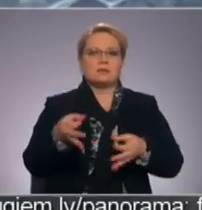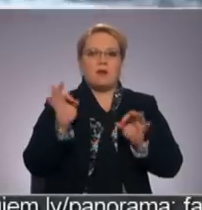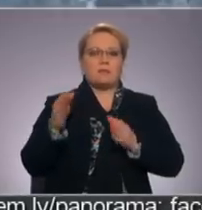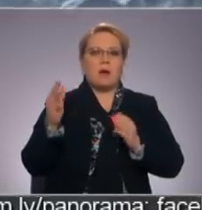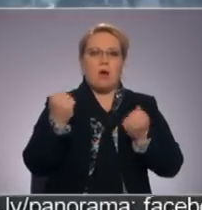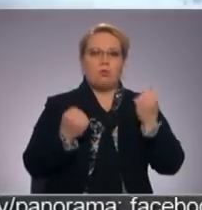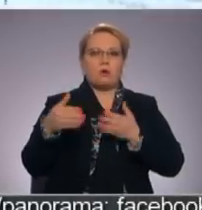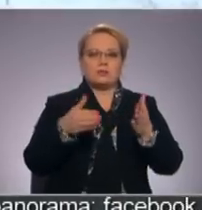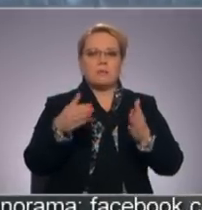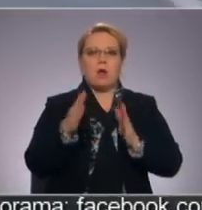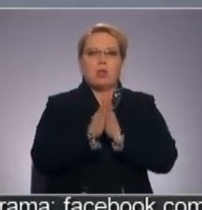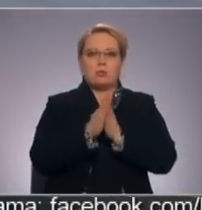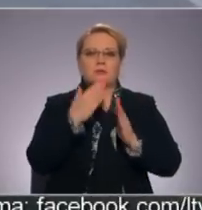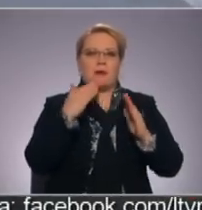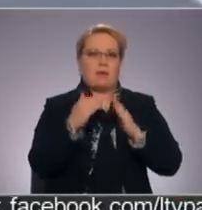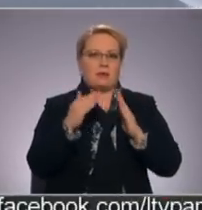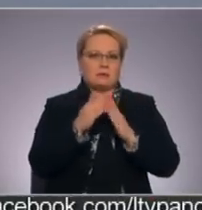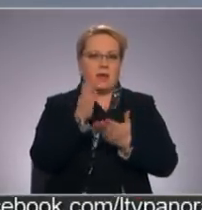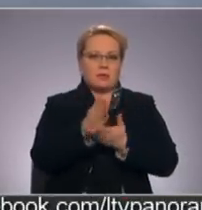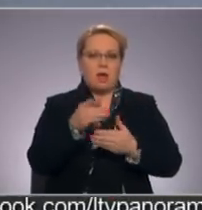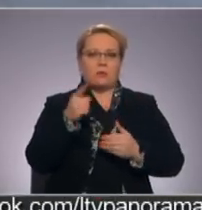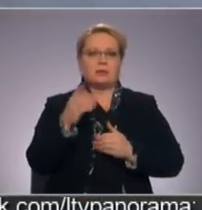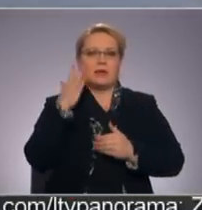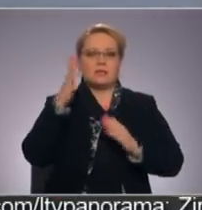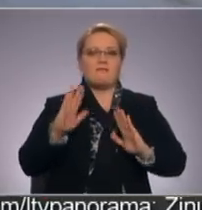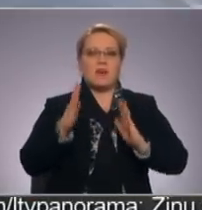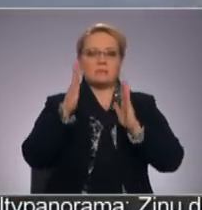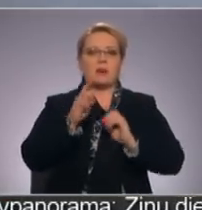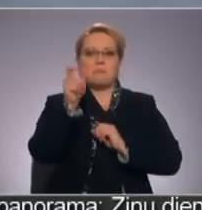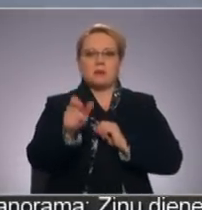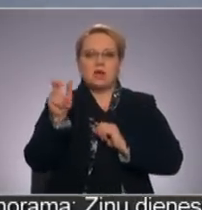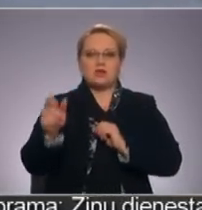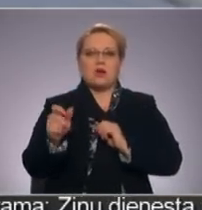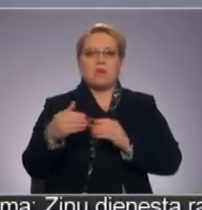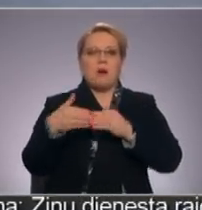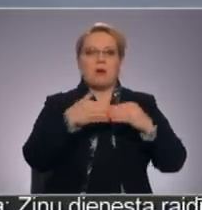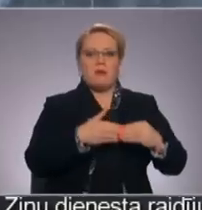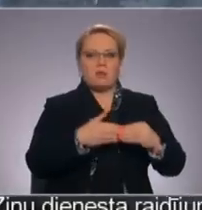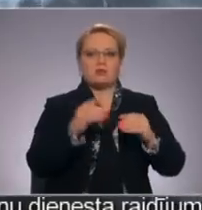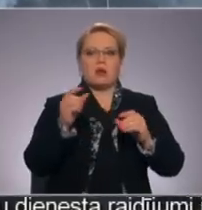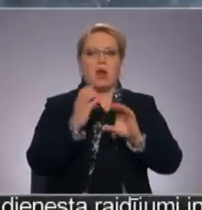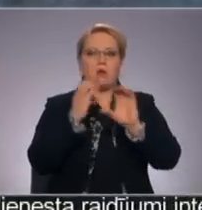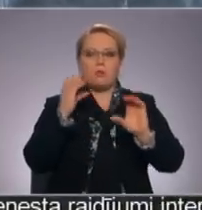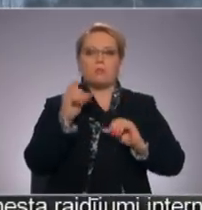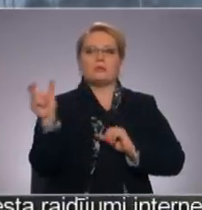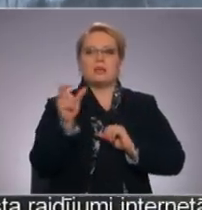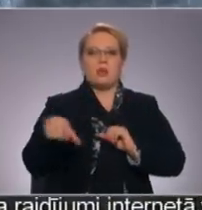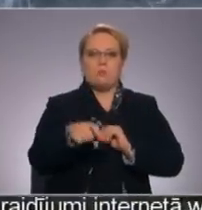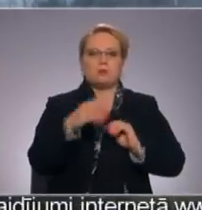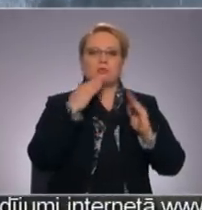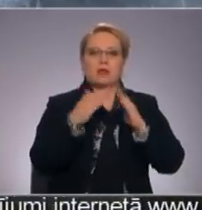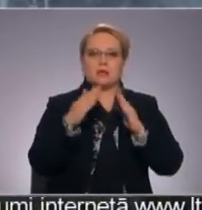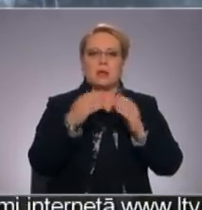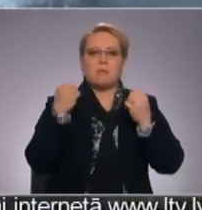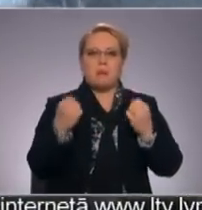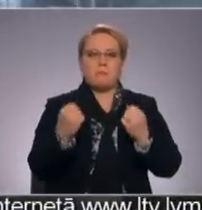autoceļam posmā Lūdza Rēzekne, un tas ieceri par veiksmīgu pasažieru pārvadāšanu ar autobusu no Zilupes uz Rēzekni un otrādi